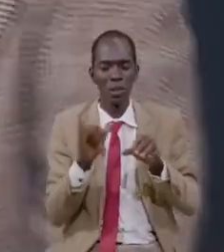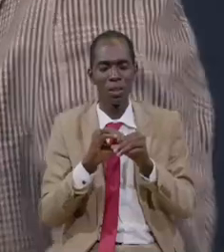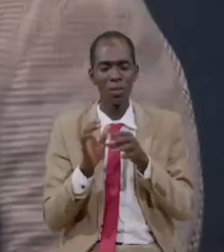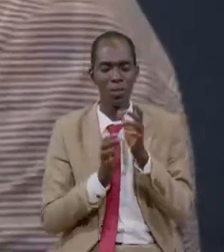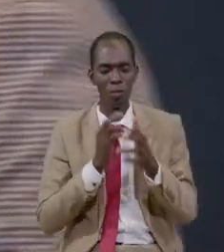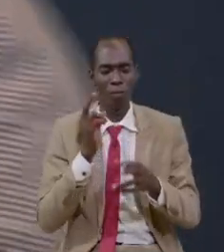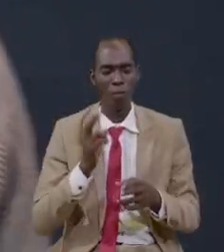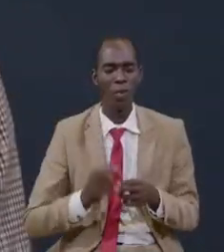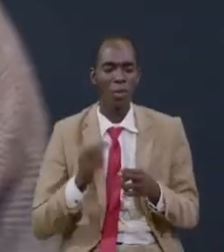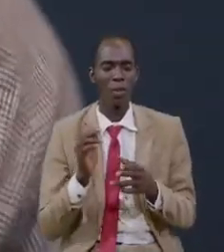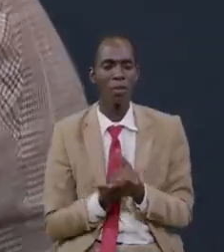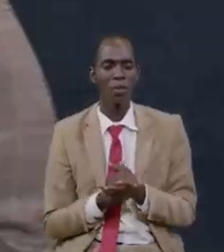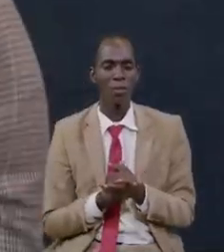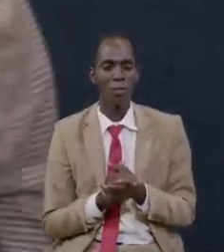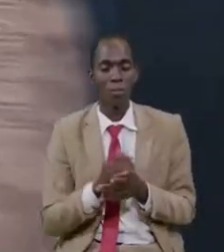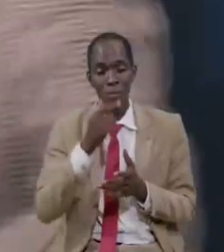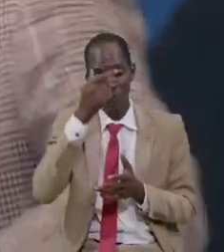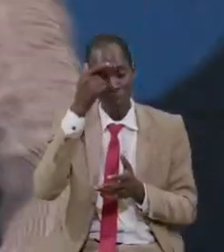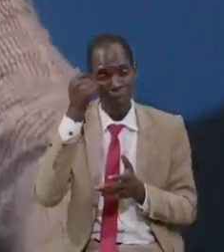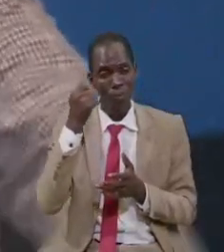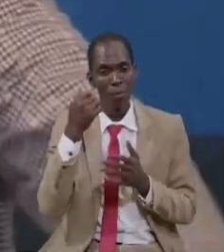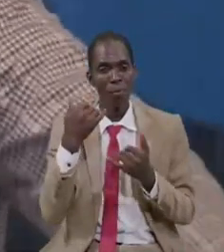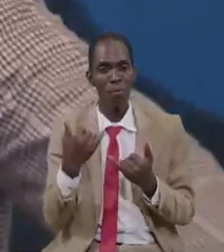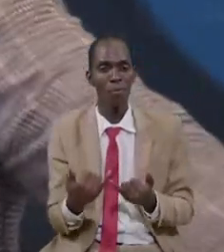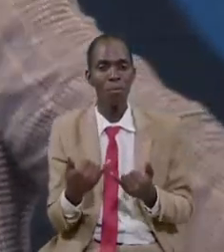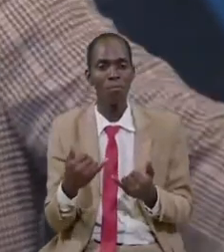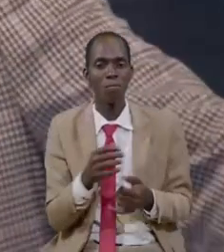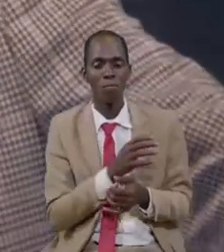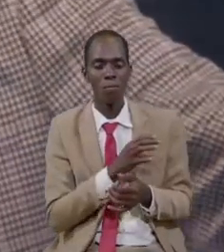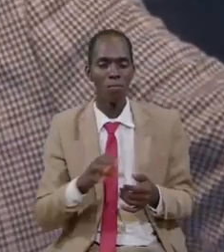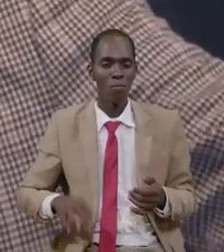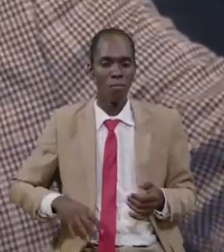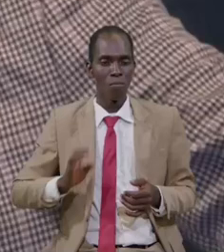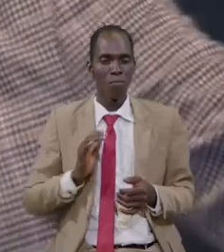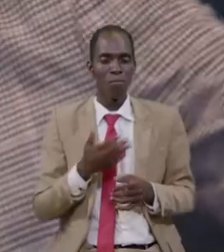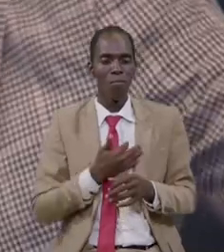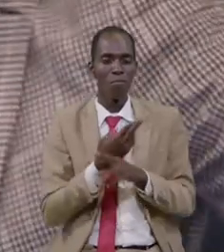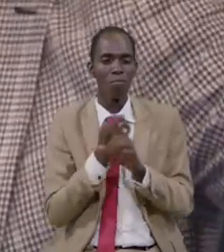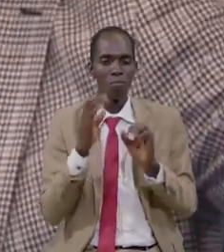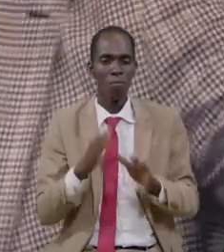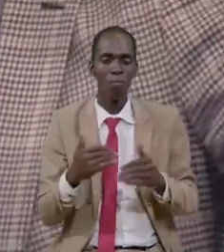eux. Parce que maintenant, Christ notre Rédempteur est venu.